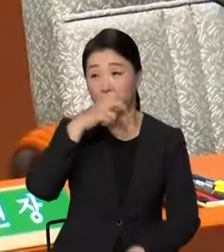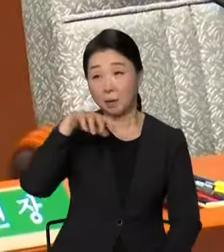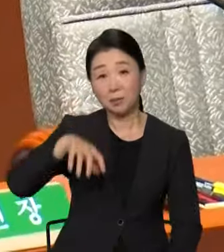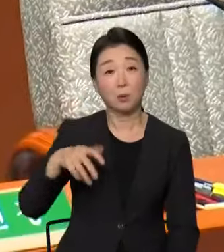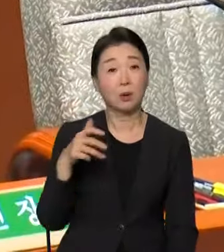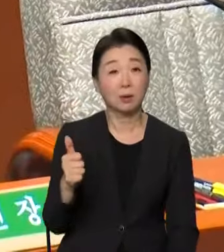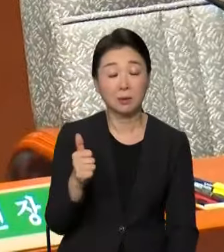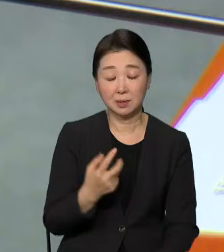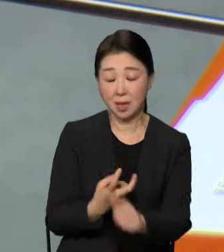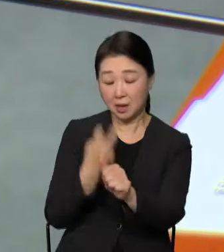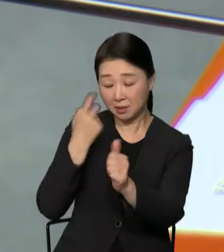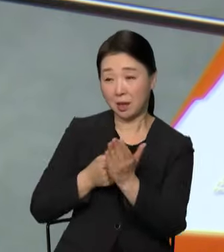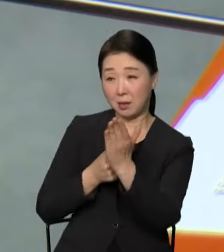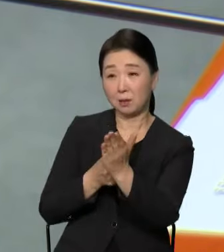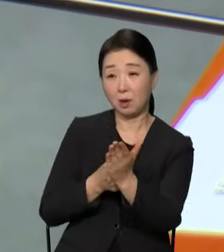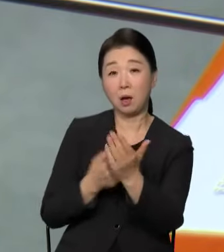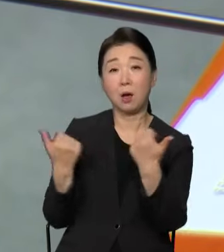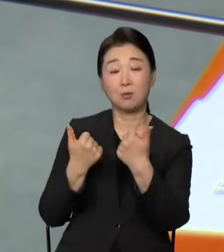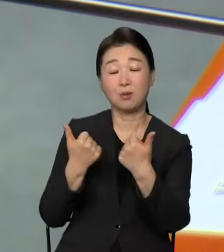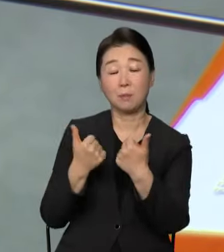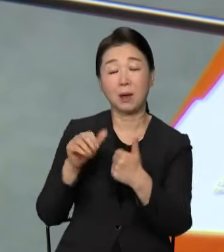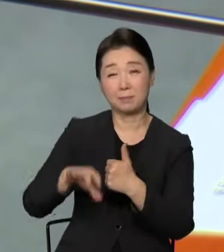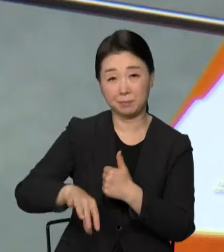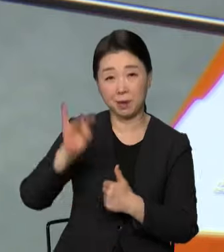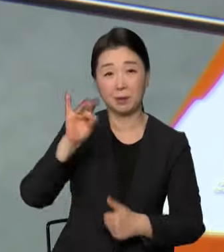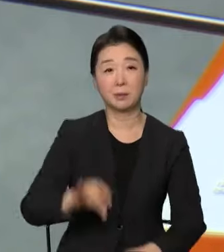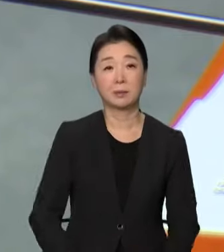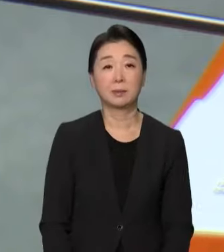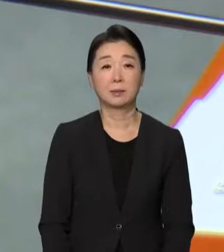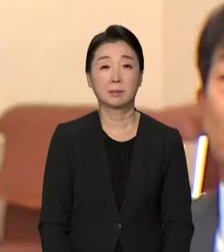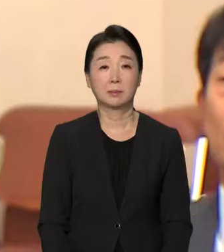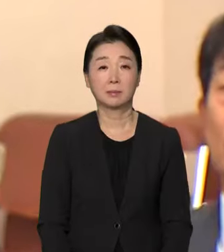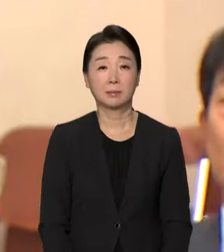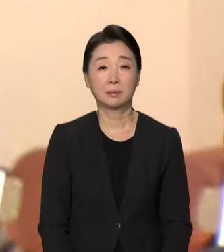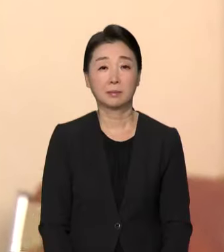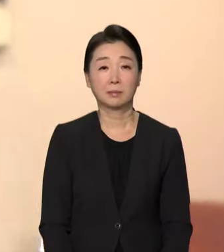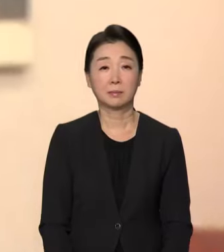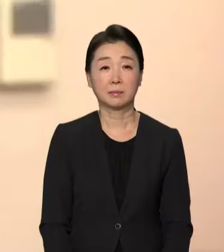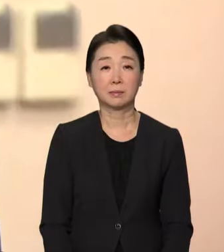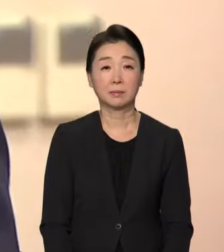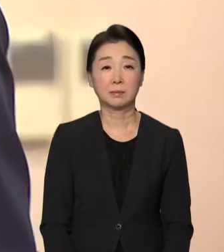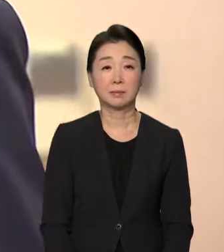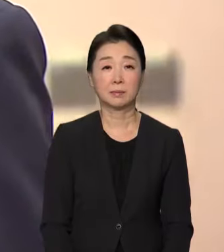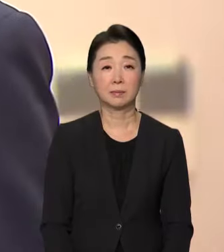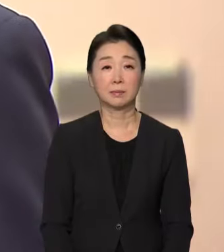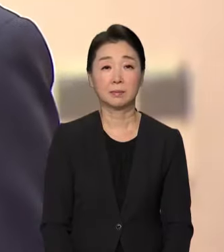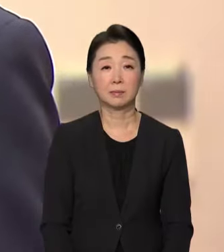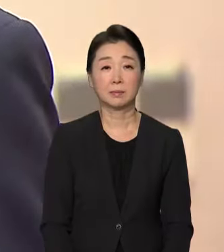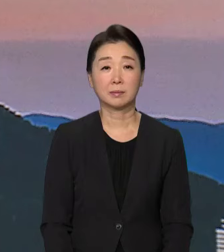소추안이 국회에서 발의된 것은 이번이 처음입니다. JTBC 이재승입니다.